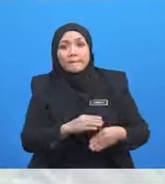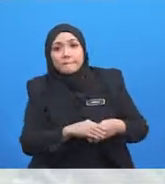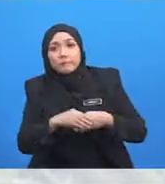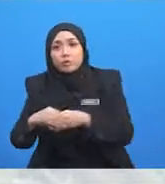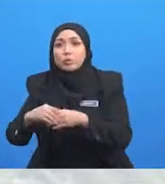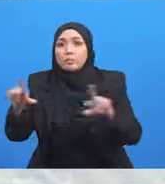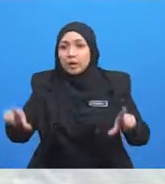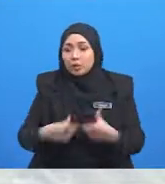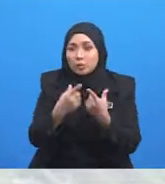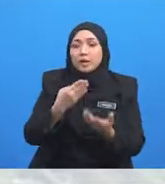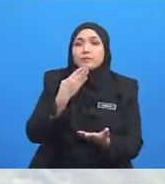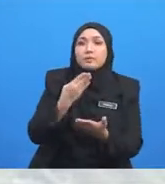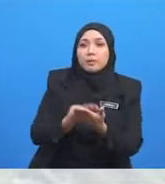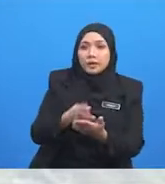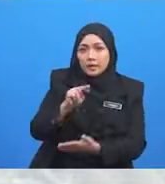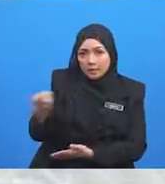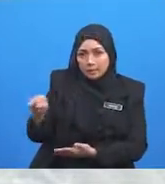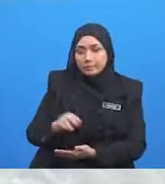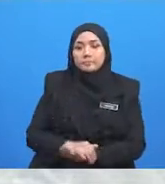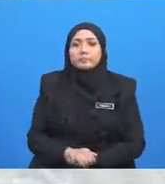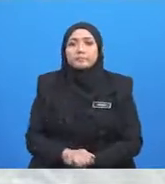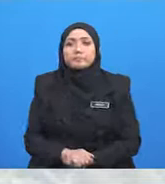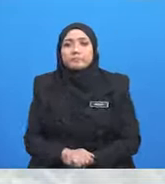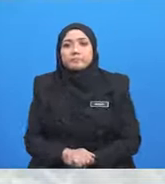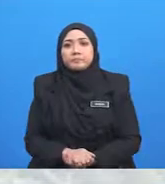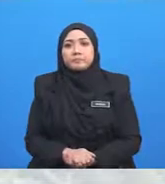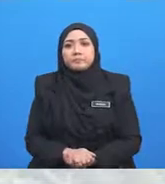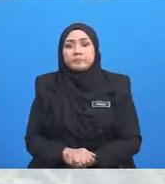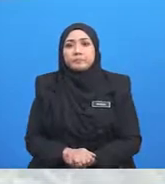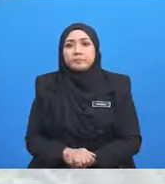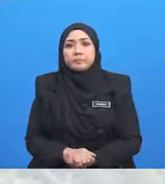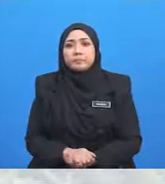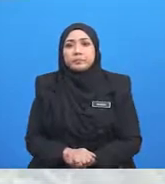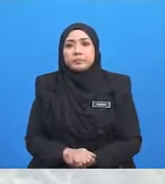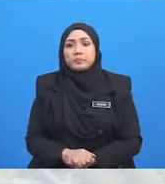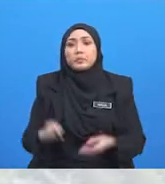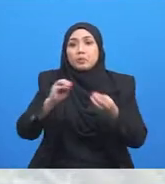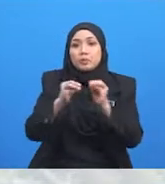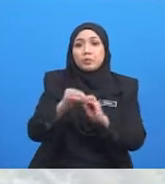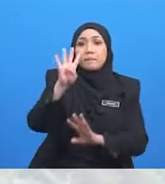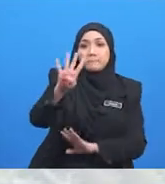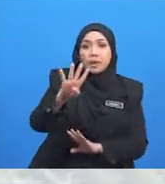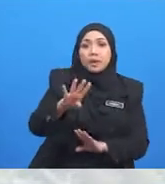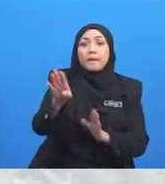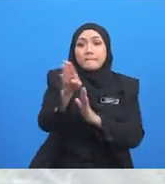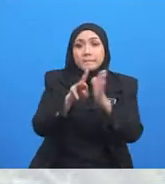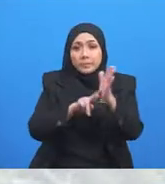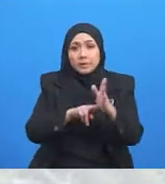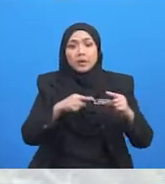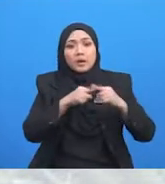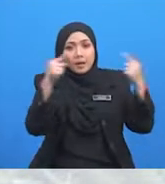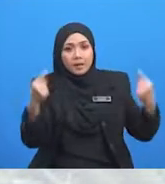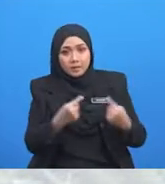kebaikan. Nilai terakhir daripada sajak ini ialah berhati mulia.